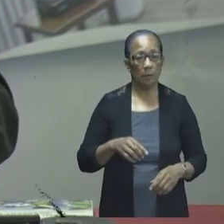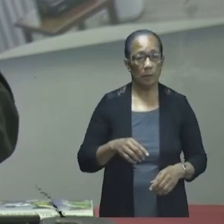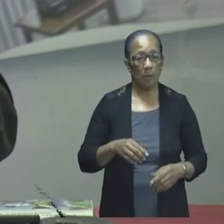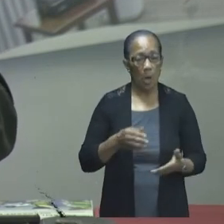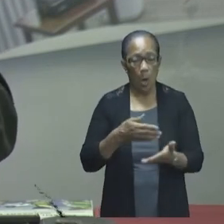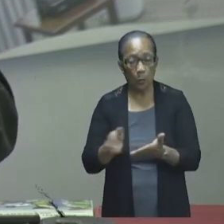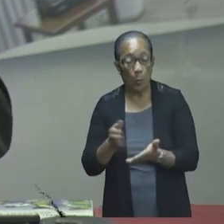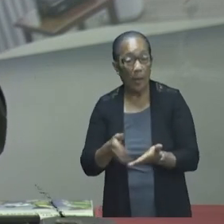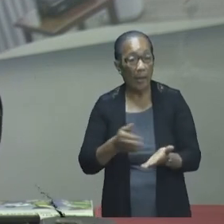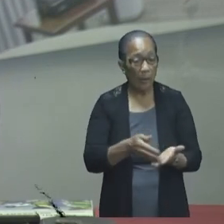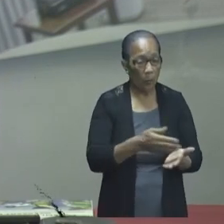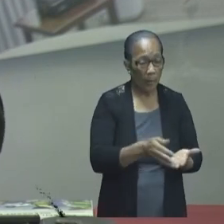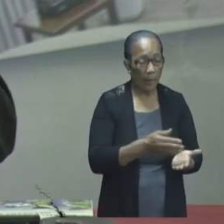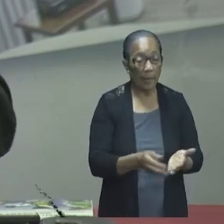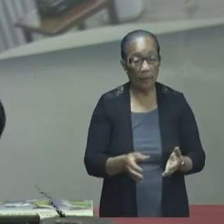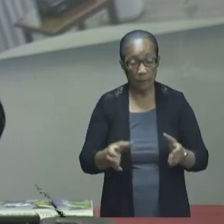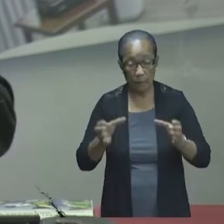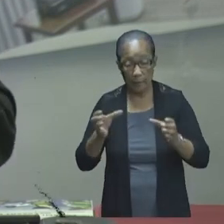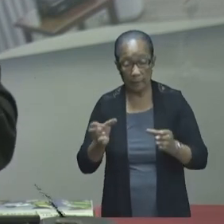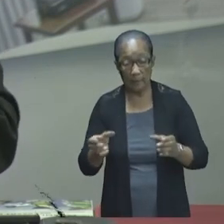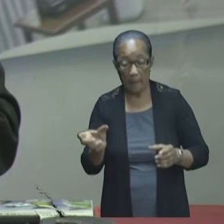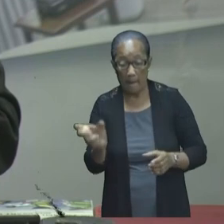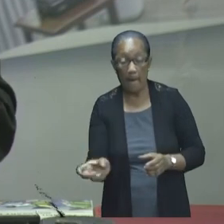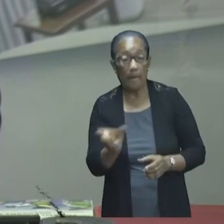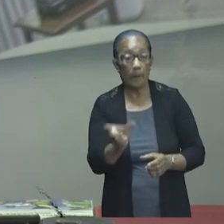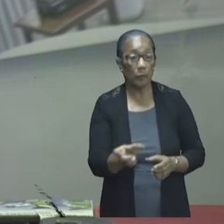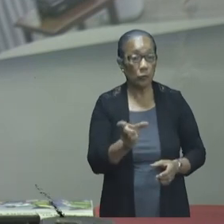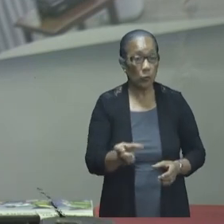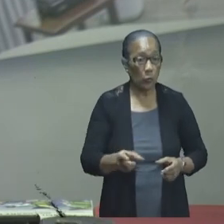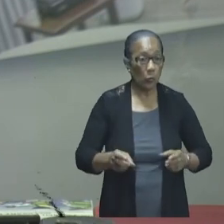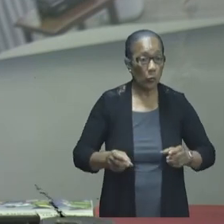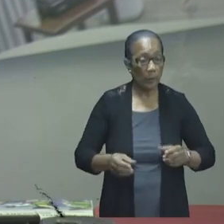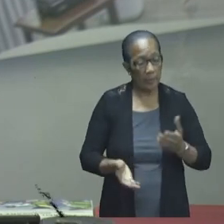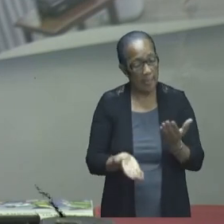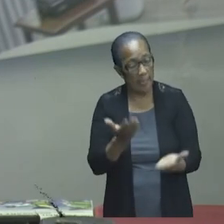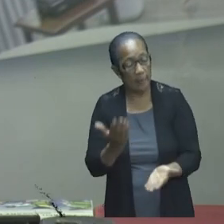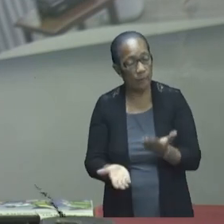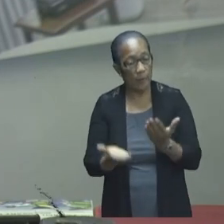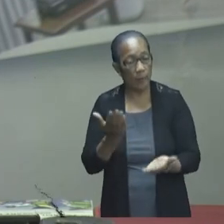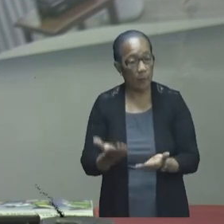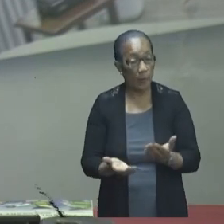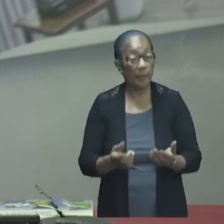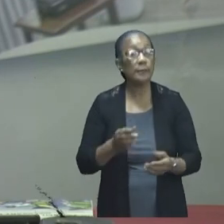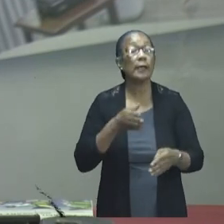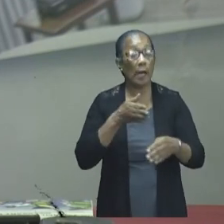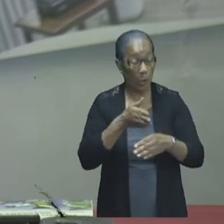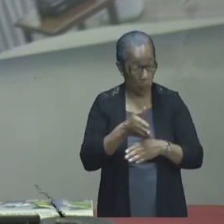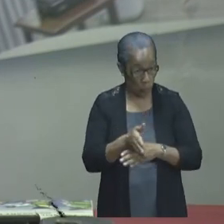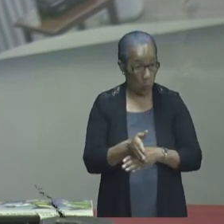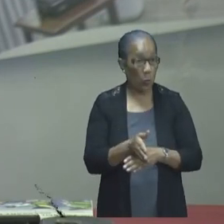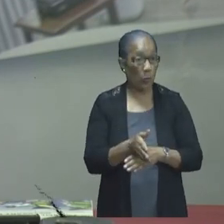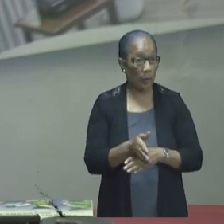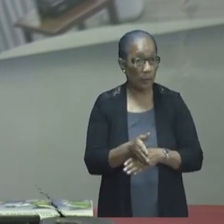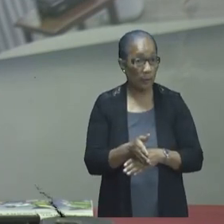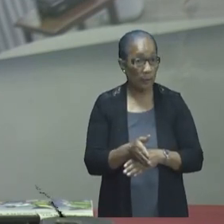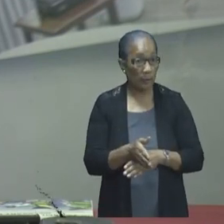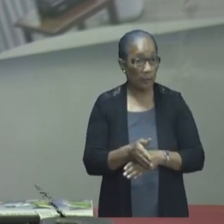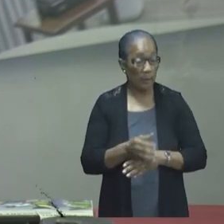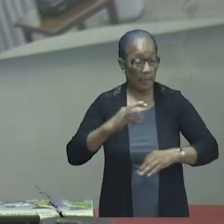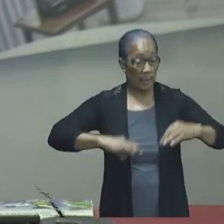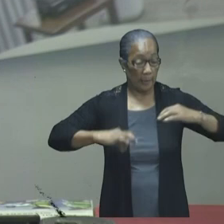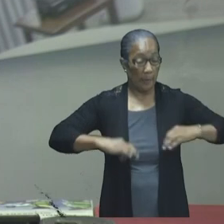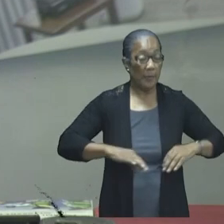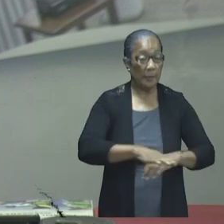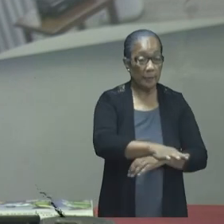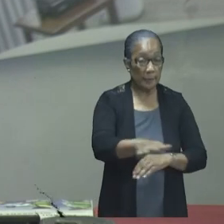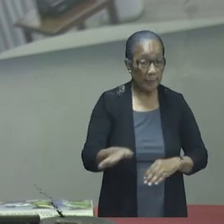versterking evaluatie al is de gedachte van opa evaluatie zal doorgaan is een aandoening proces